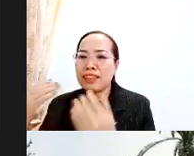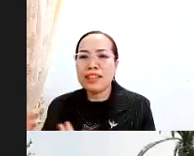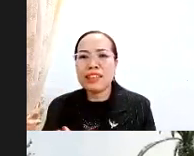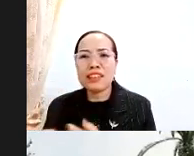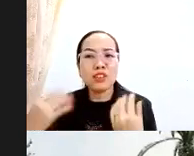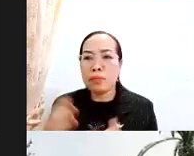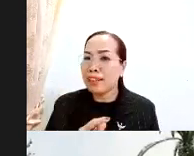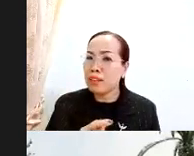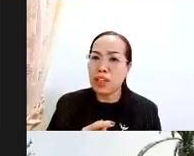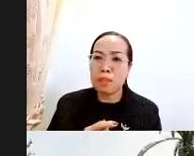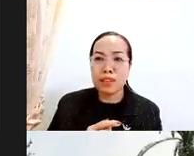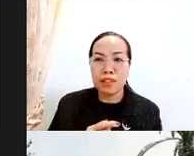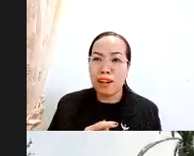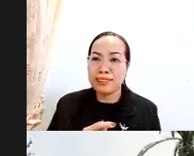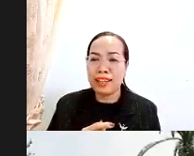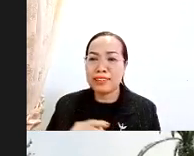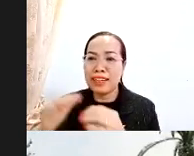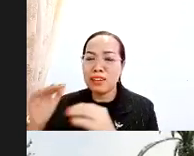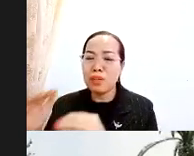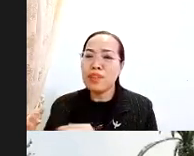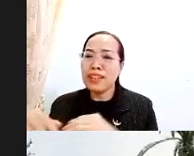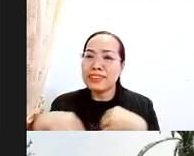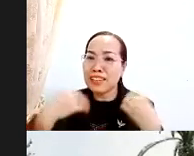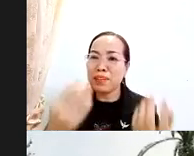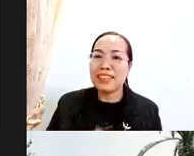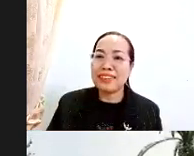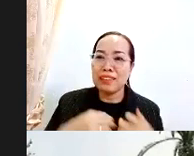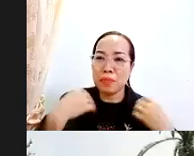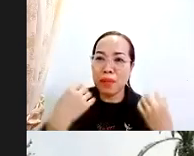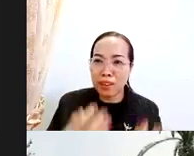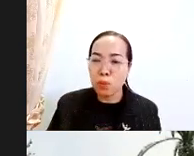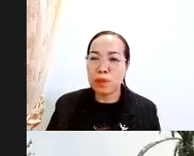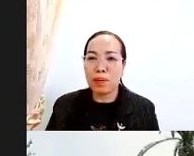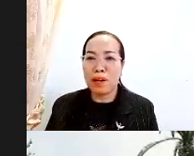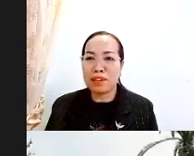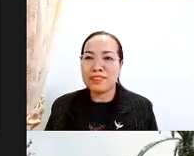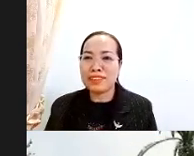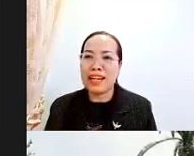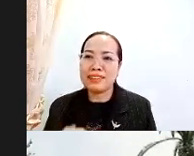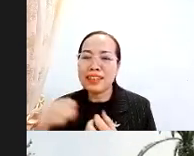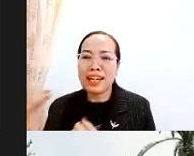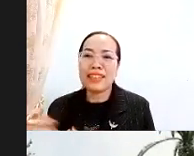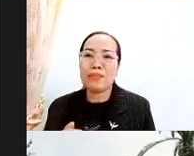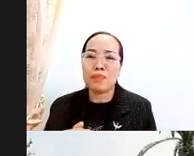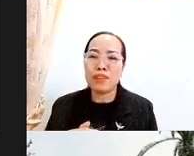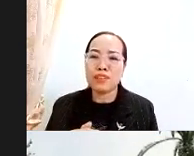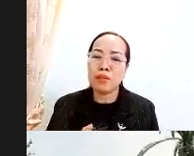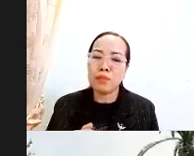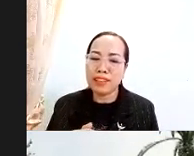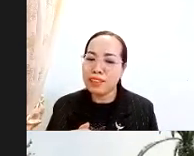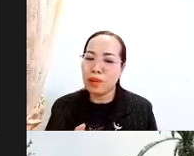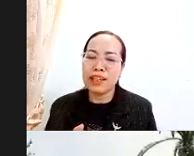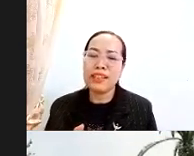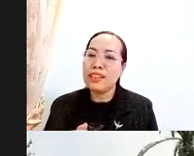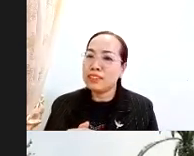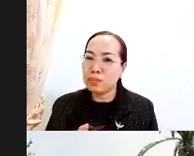nơi từ đây nick nhom ban điệp trăm ấy từng à cha đã xa nhom chanh bị chặt chanh bị bẹt đầu quật bọc cả cha chẳng ca chạy lại bắc nhom ở miền